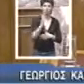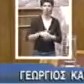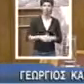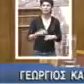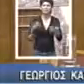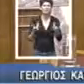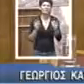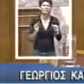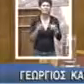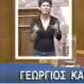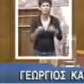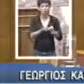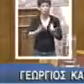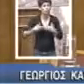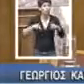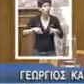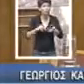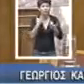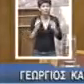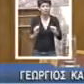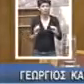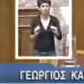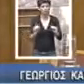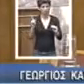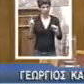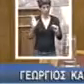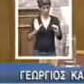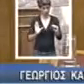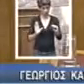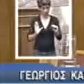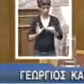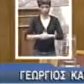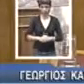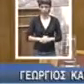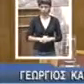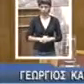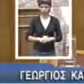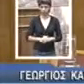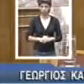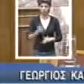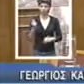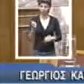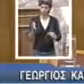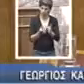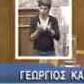Τι το διδάσκουμε εμείς, η πολιτεία? Κοίταξε, η αρπαχτή. Η αρπαχτή.